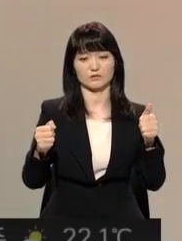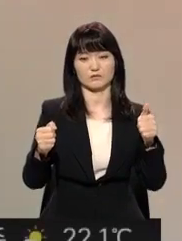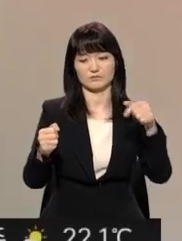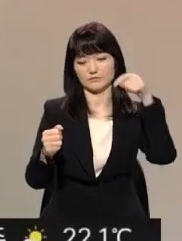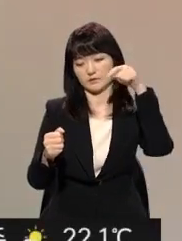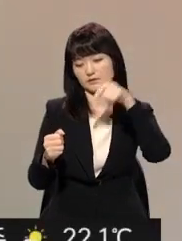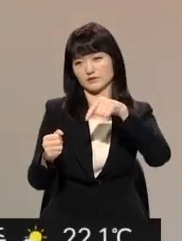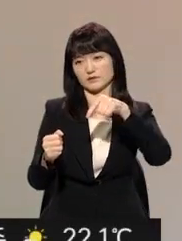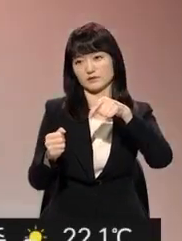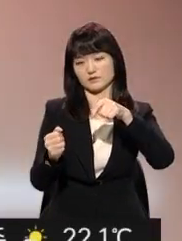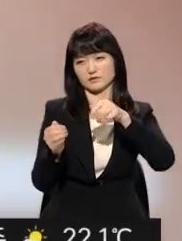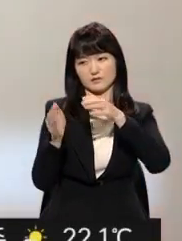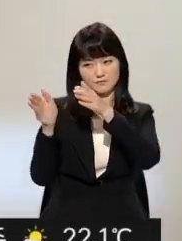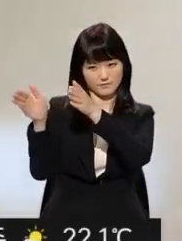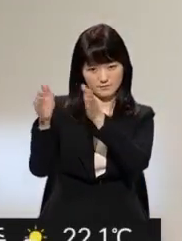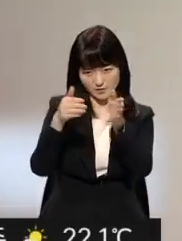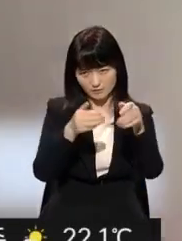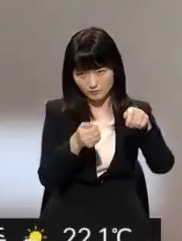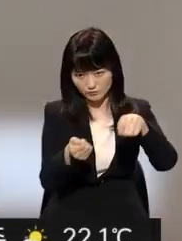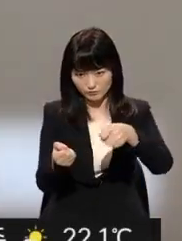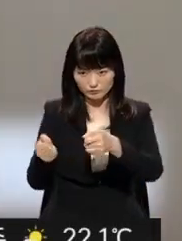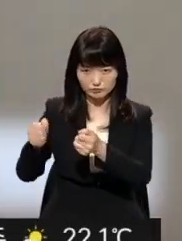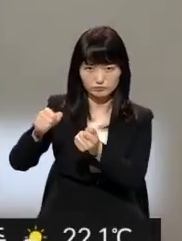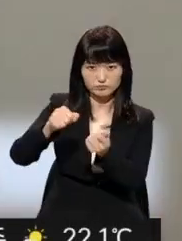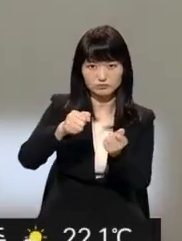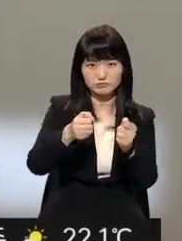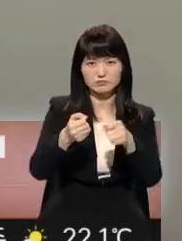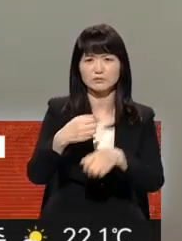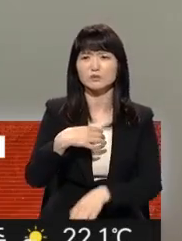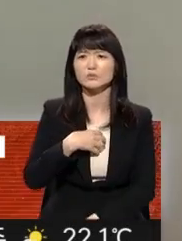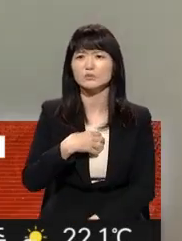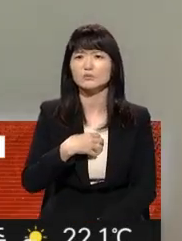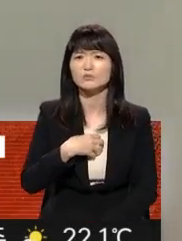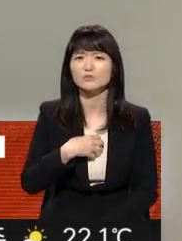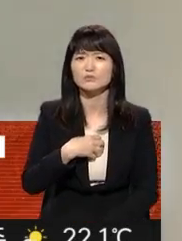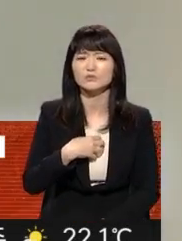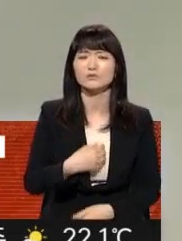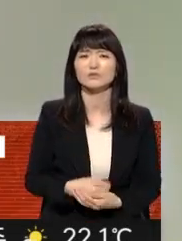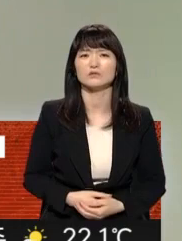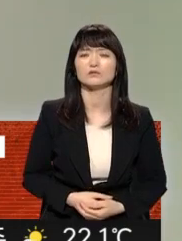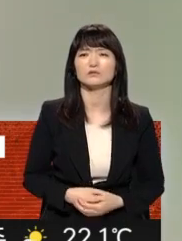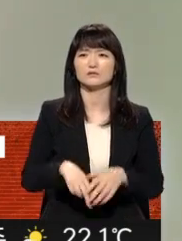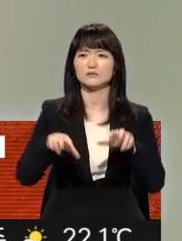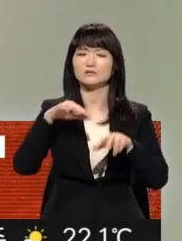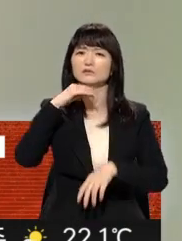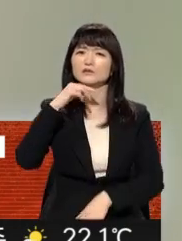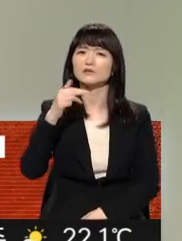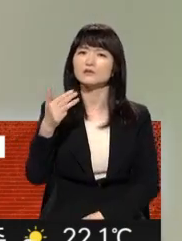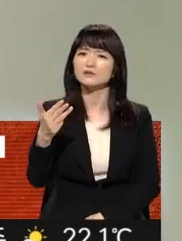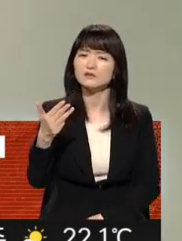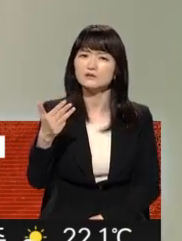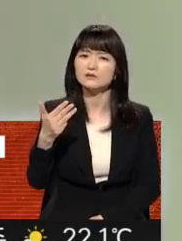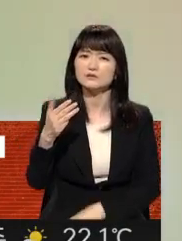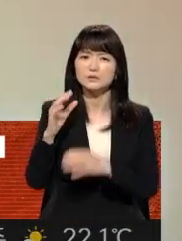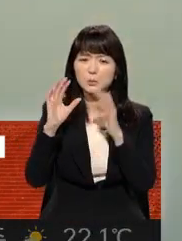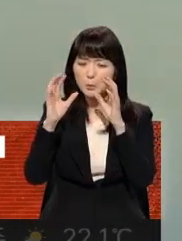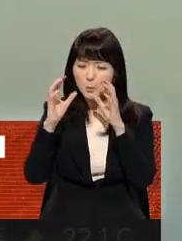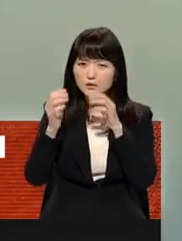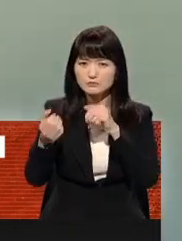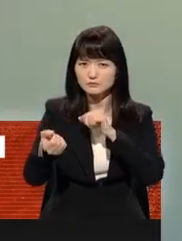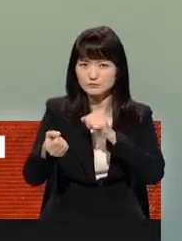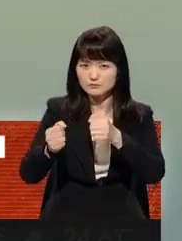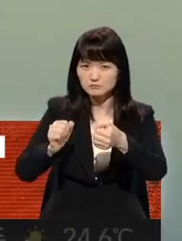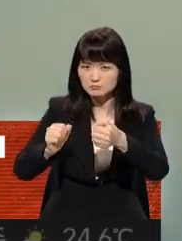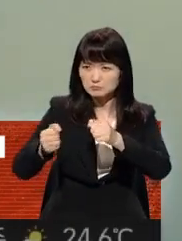틀며 완벽하게 비행기를 몰고 있습니다. 아, 위험해요. 자, 심지어 이제 8살밖에 안 된 아이입니다. 조종관을